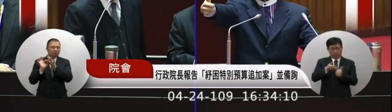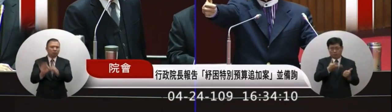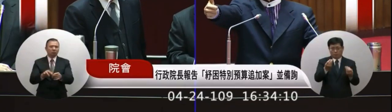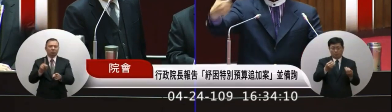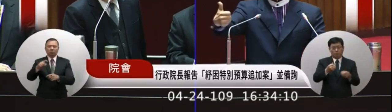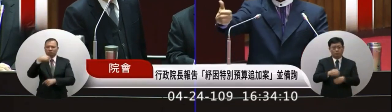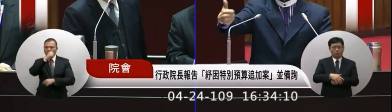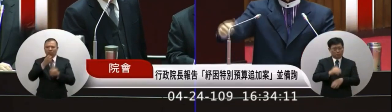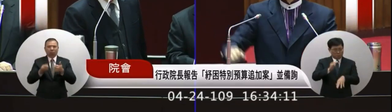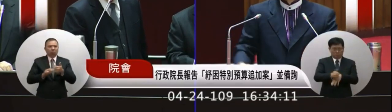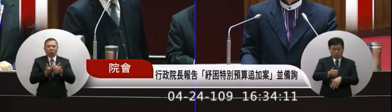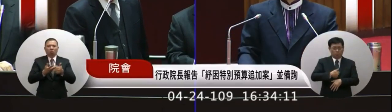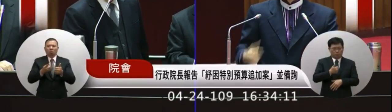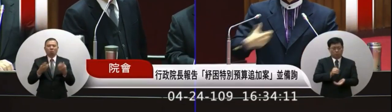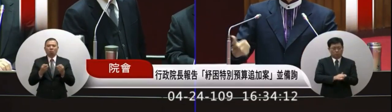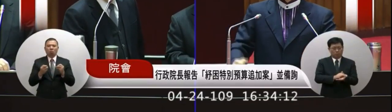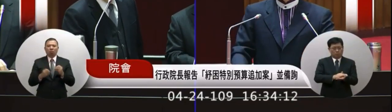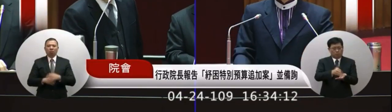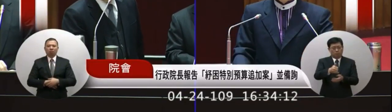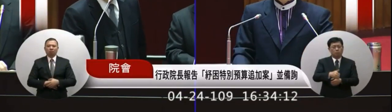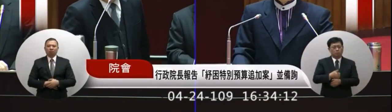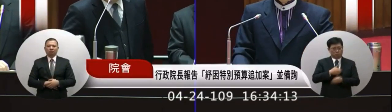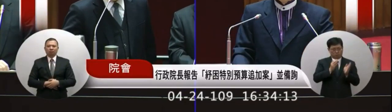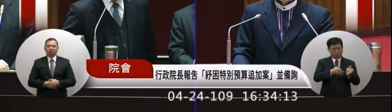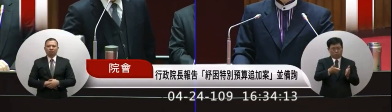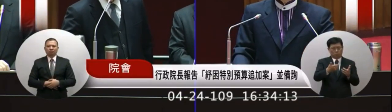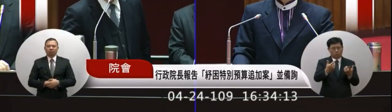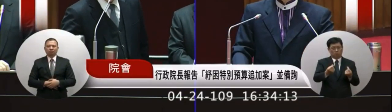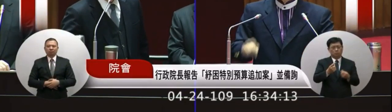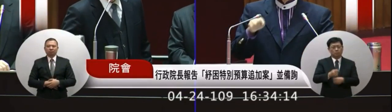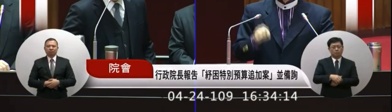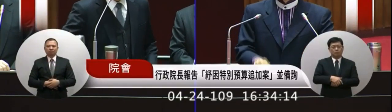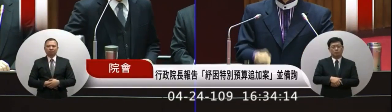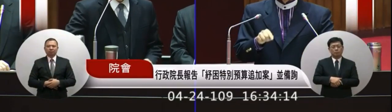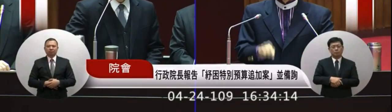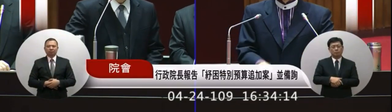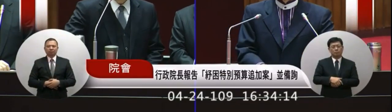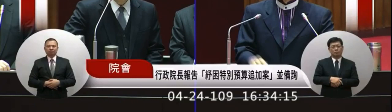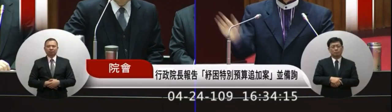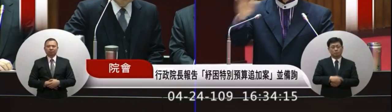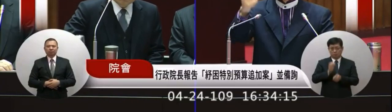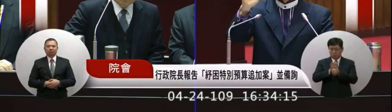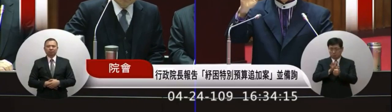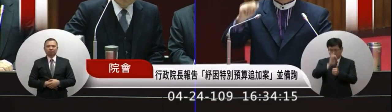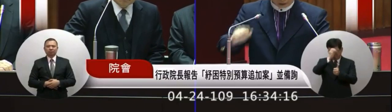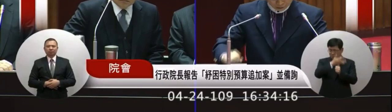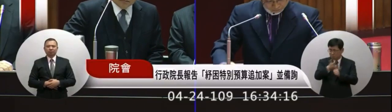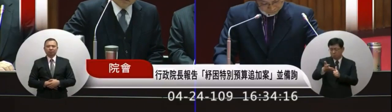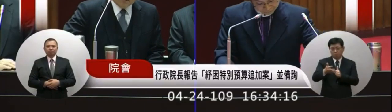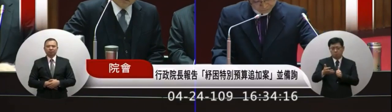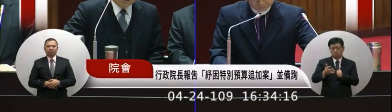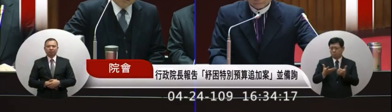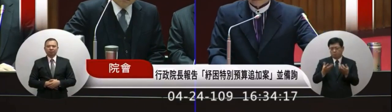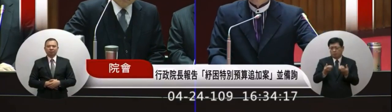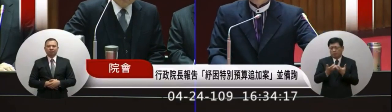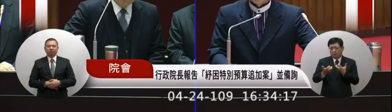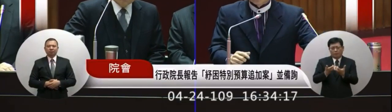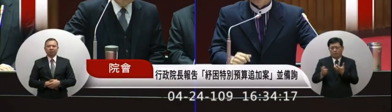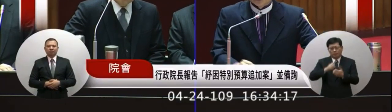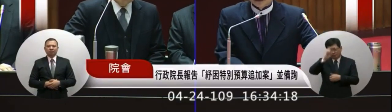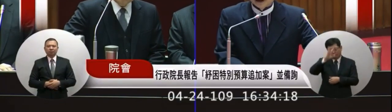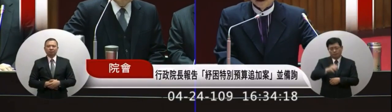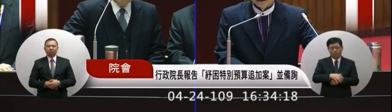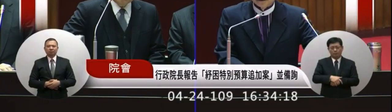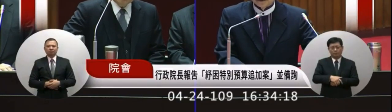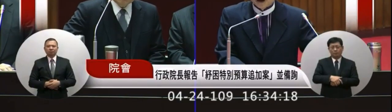就算了啊，我冇甲讲赞，我就事论事啊。好、哦，这个帮助疫情不分党派了哦。